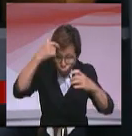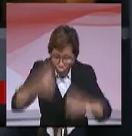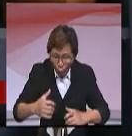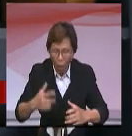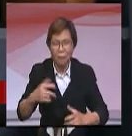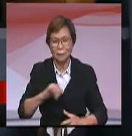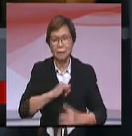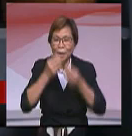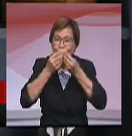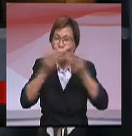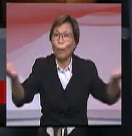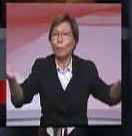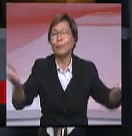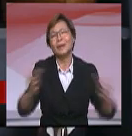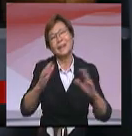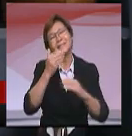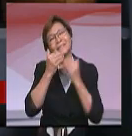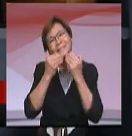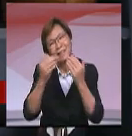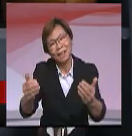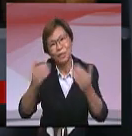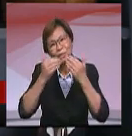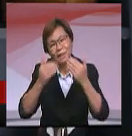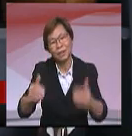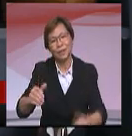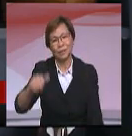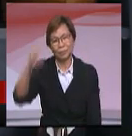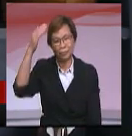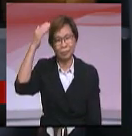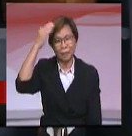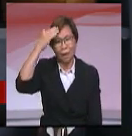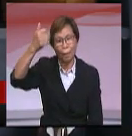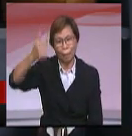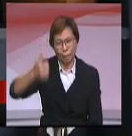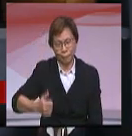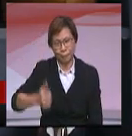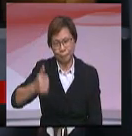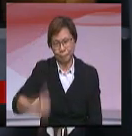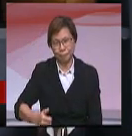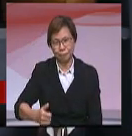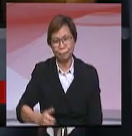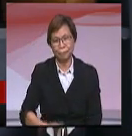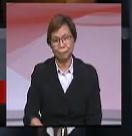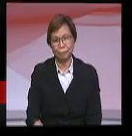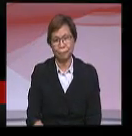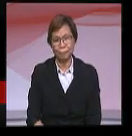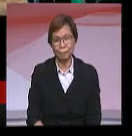Terima kasih sekali lagi. Assalamualaikum warahmatullahi wabarakatuh.